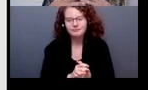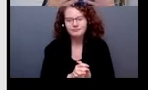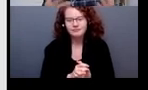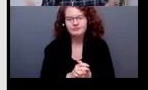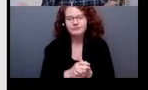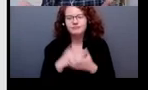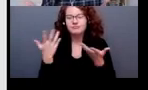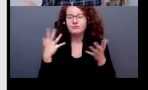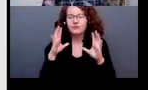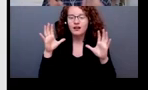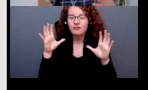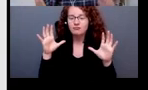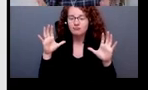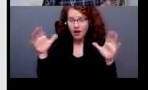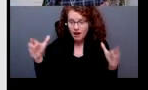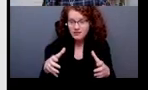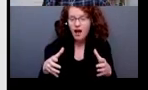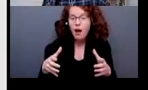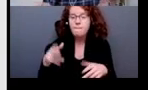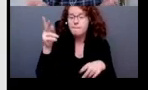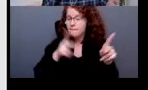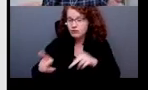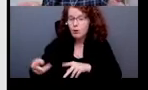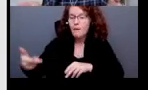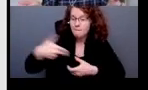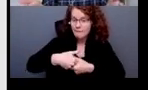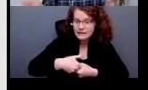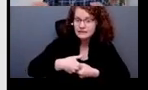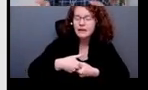des participants et des participantes afin de proposer un moment